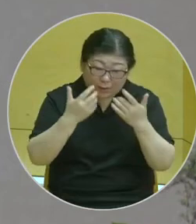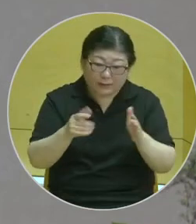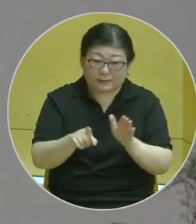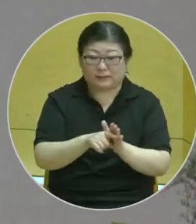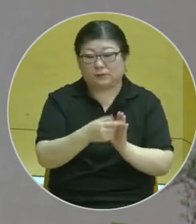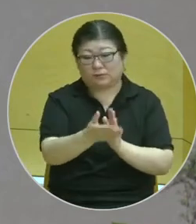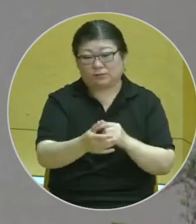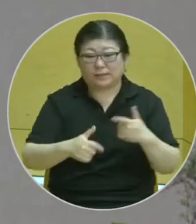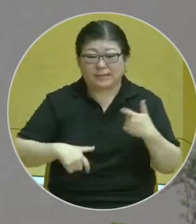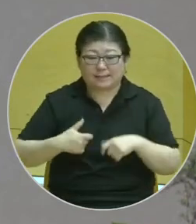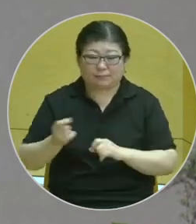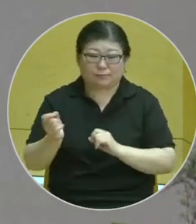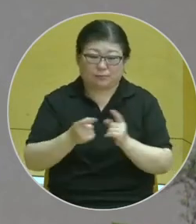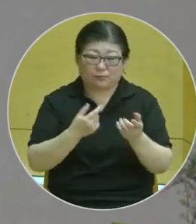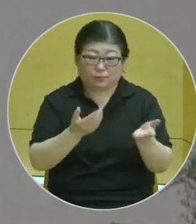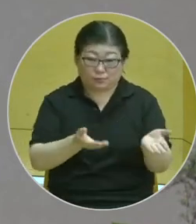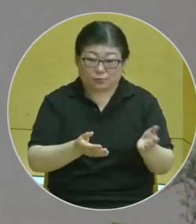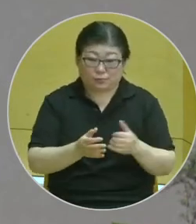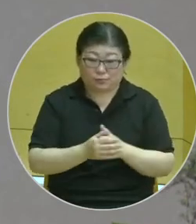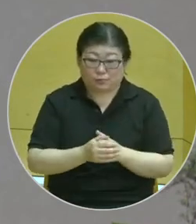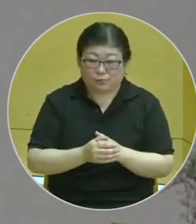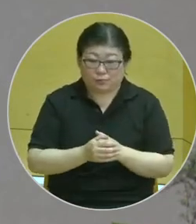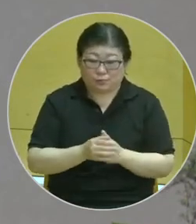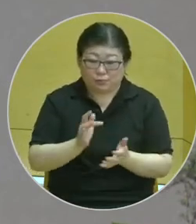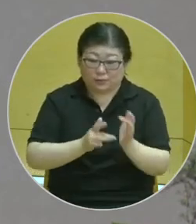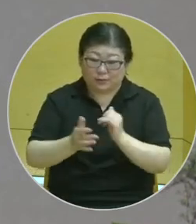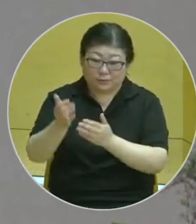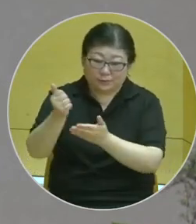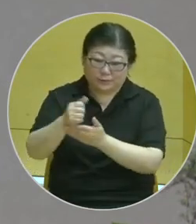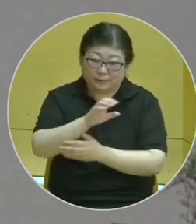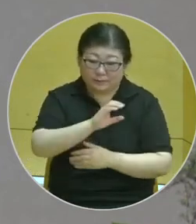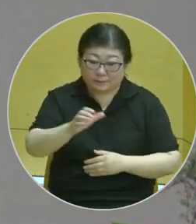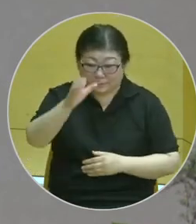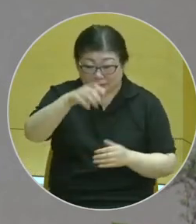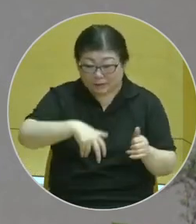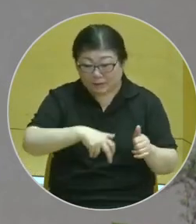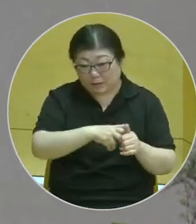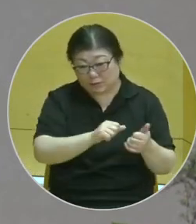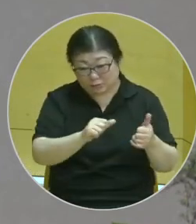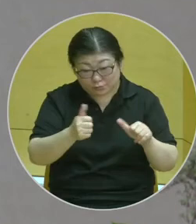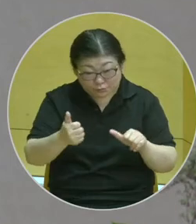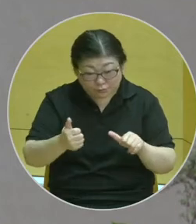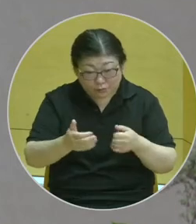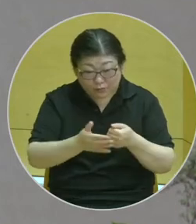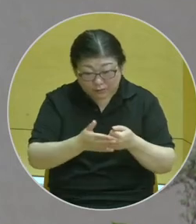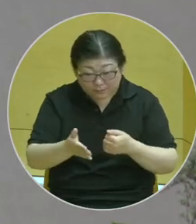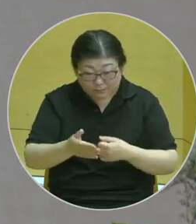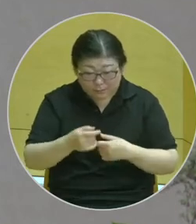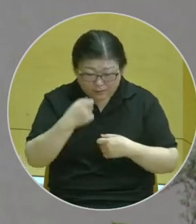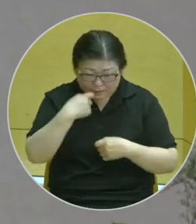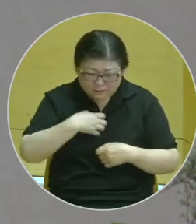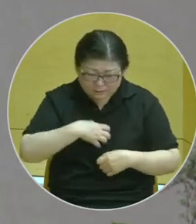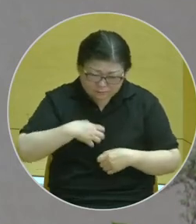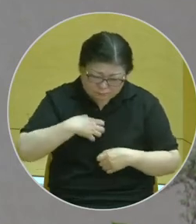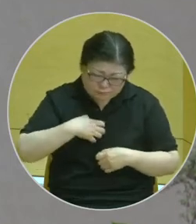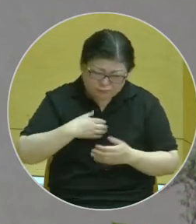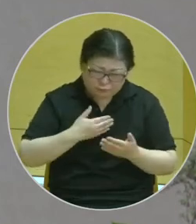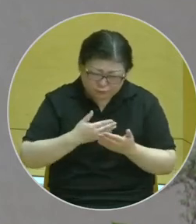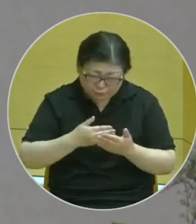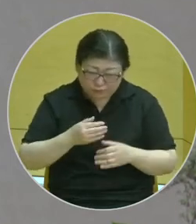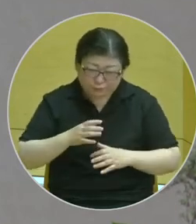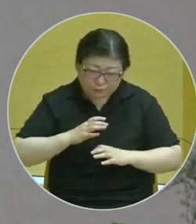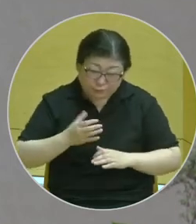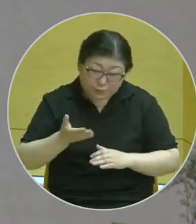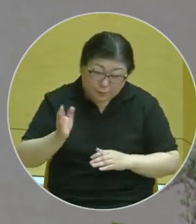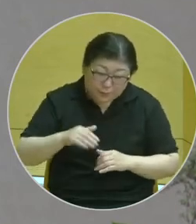회복시켜 주셨어요 예수님이 십자가에 못 박혀 죽고 슬프고 괴롭고 불안하고 두려운 데 그 예수님이